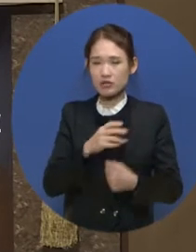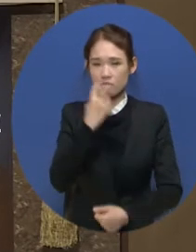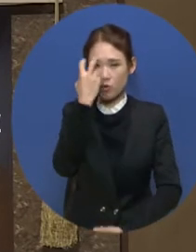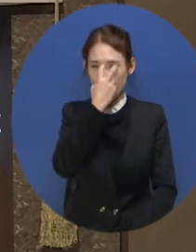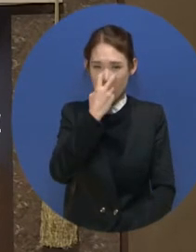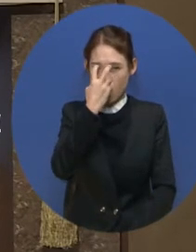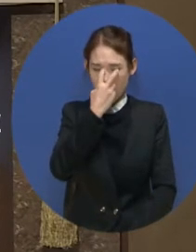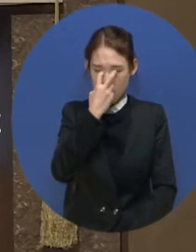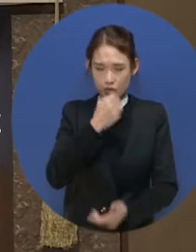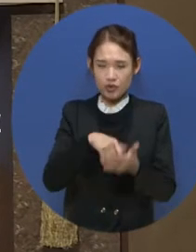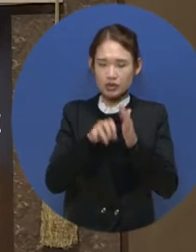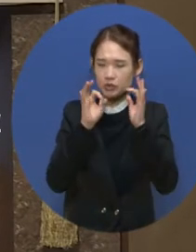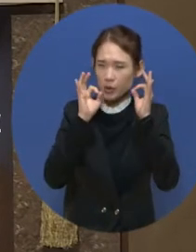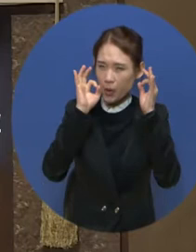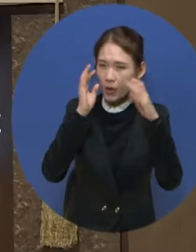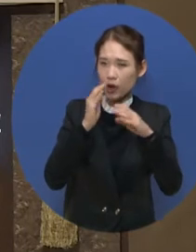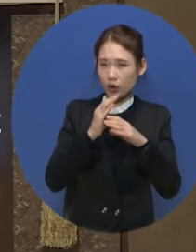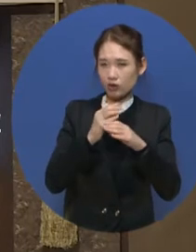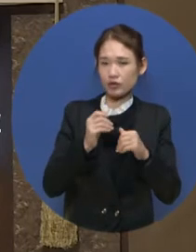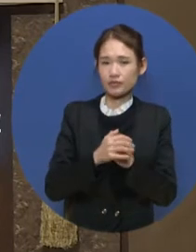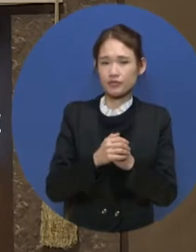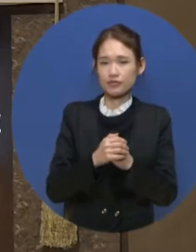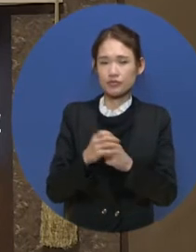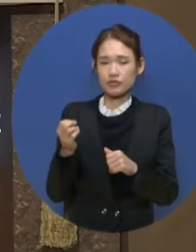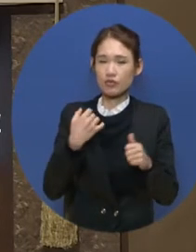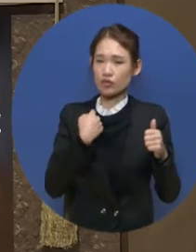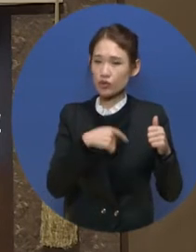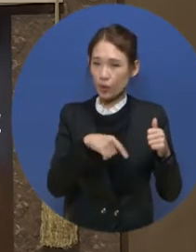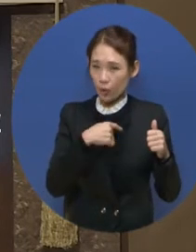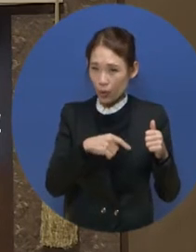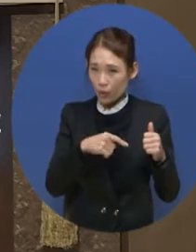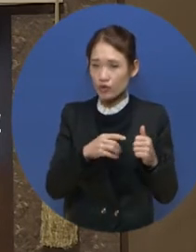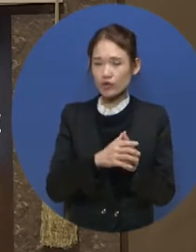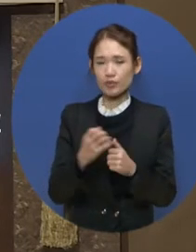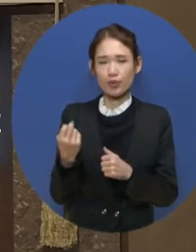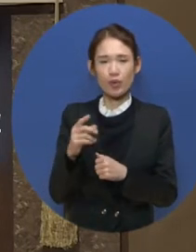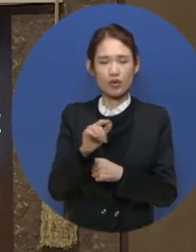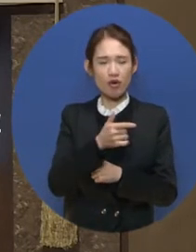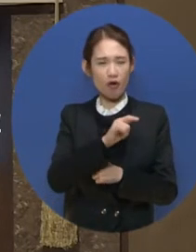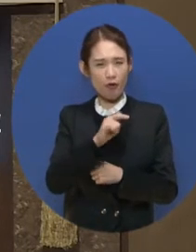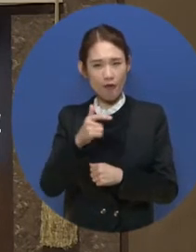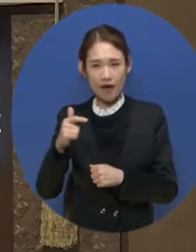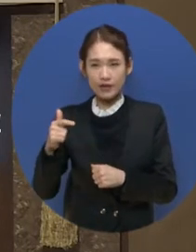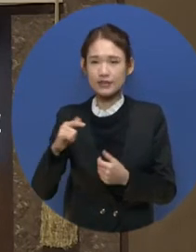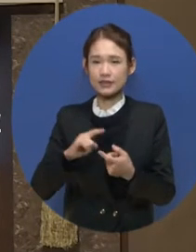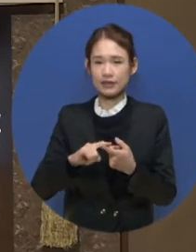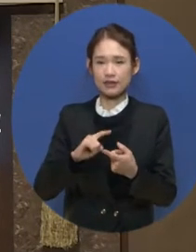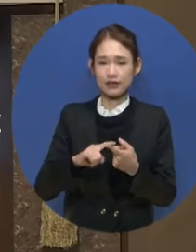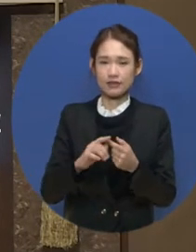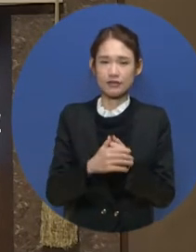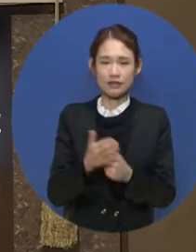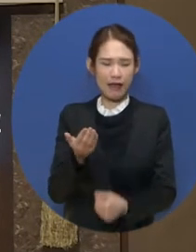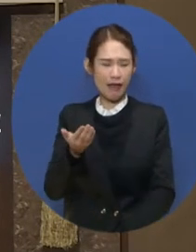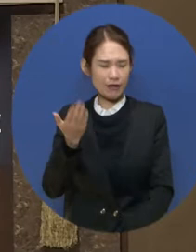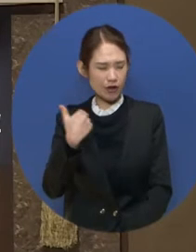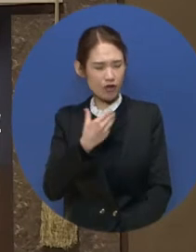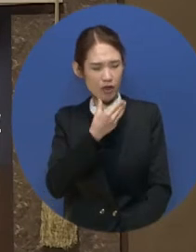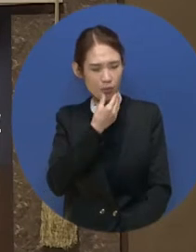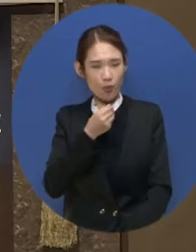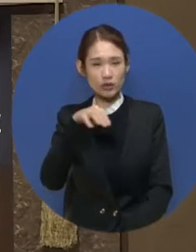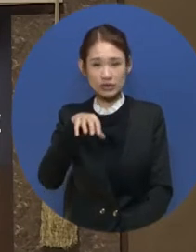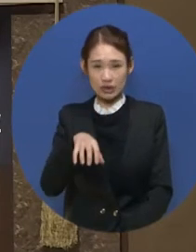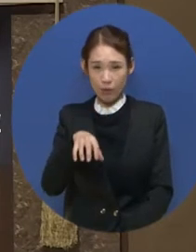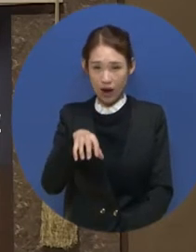저희가 좀 노력을 하고 있고 또 교육이나 뭐 이런 것들도 그전에는 복지관에서